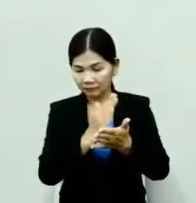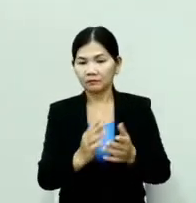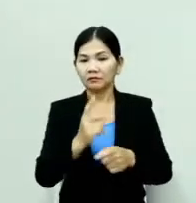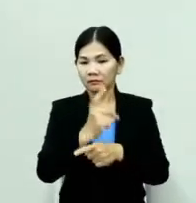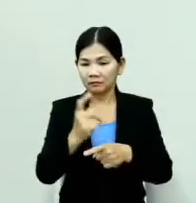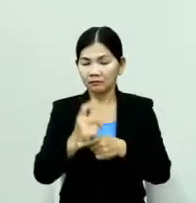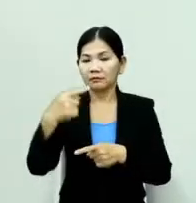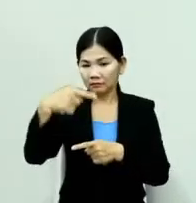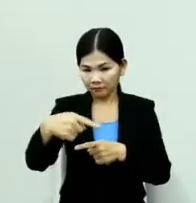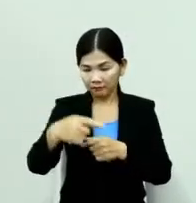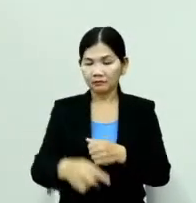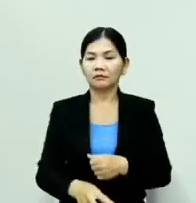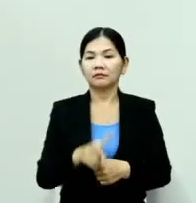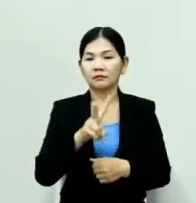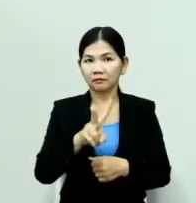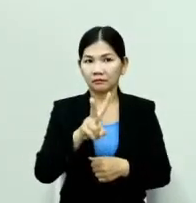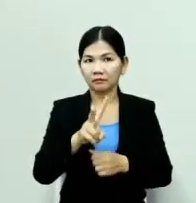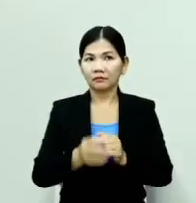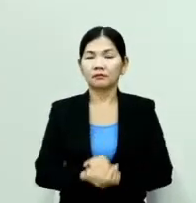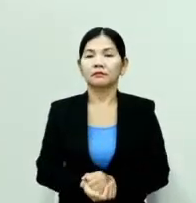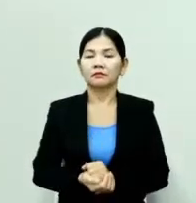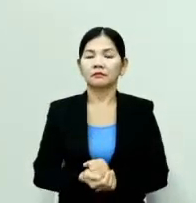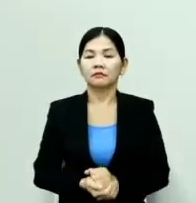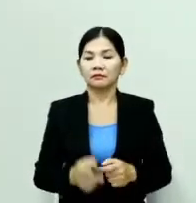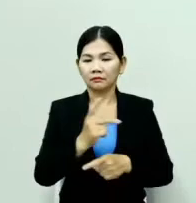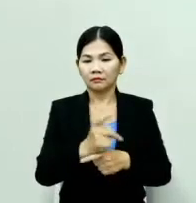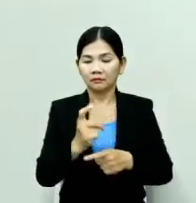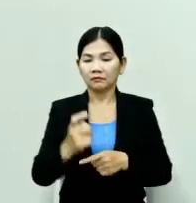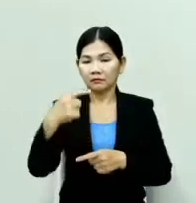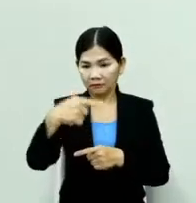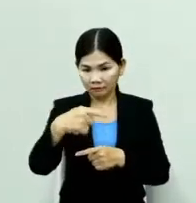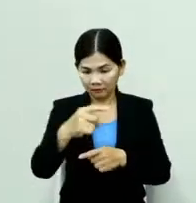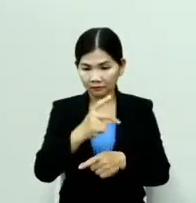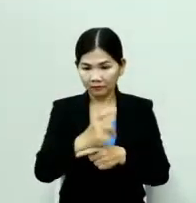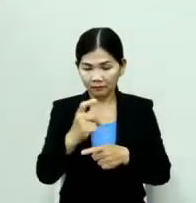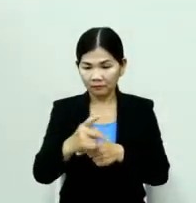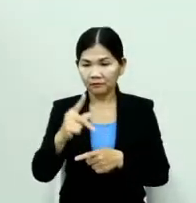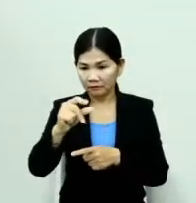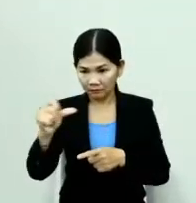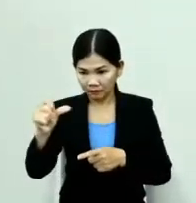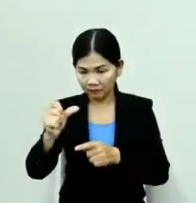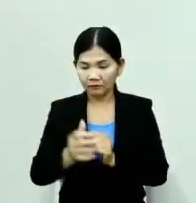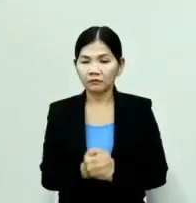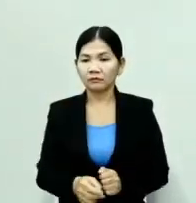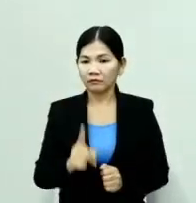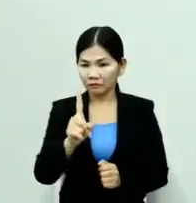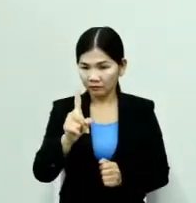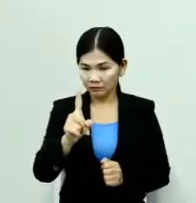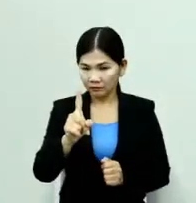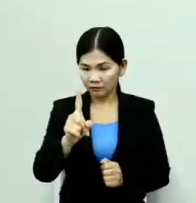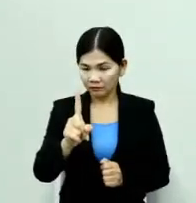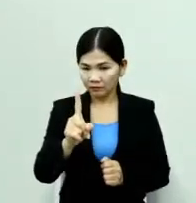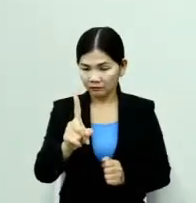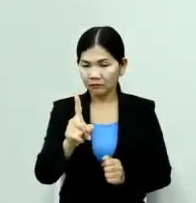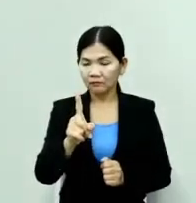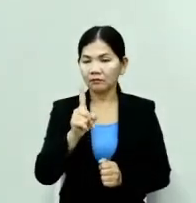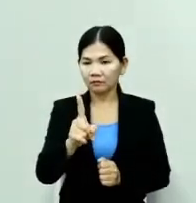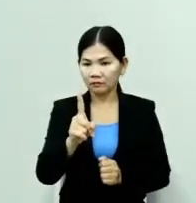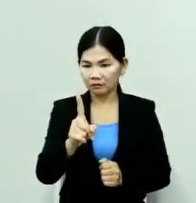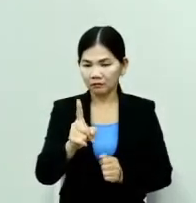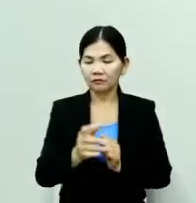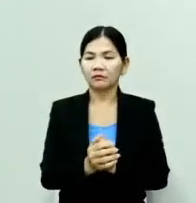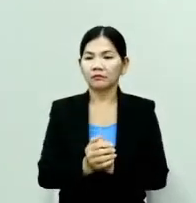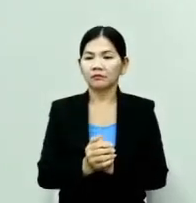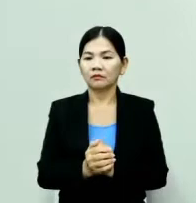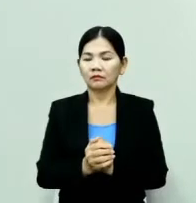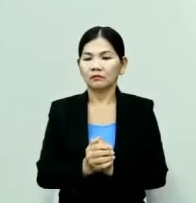ន់មានលេខ2អញ្ចឹងដើម្បីបង្កត់ចំនួនខ្ទង់ពាន់បានតោះយើងមើលខ្ទង់100ចាខ្ទង់100មានលេខ1អញ្ចឹងអ្នកគ្រូបង្កត់វាចុះម